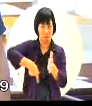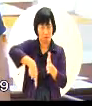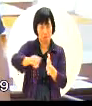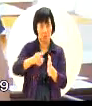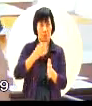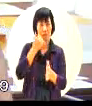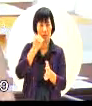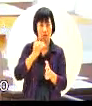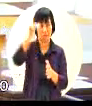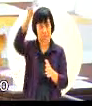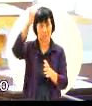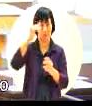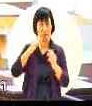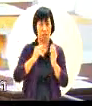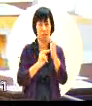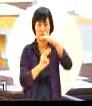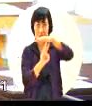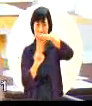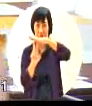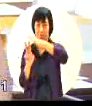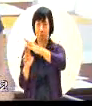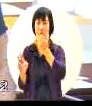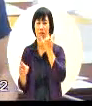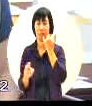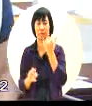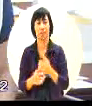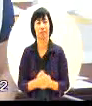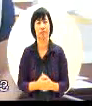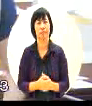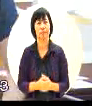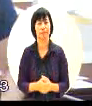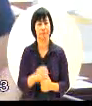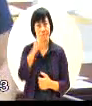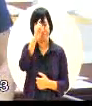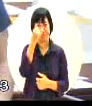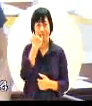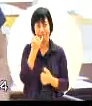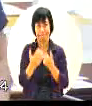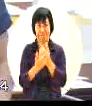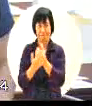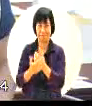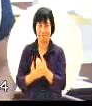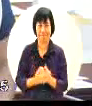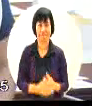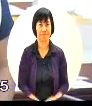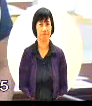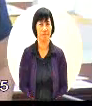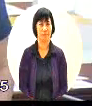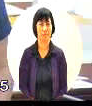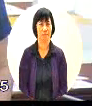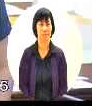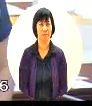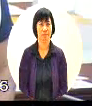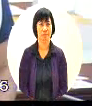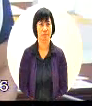会当来个争取者，我、哦、啊希望咱局长吼啊特别加强者。 等配合管咯。哎